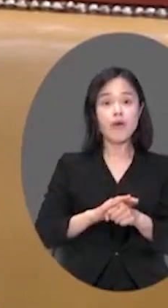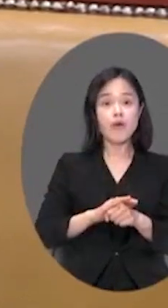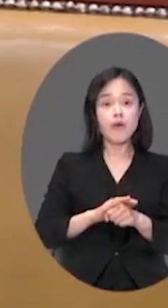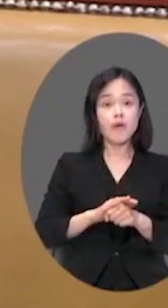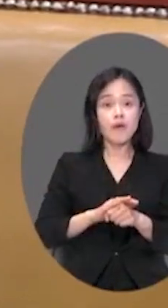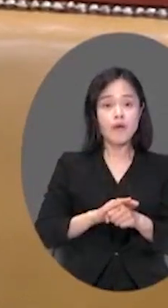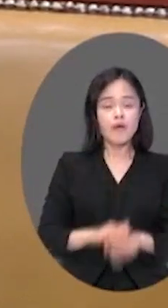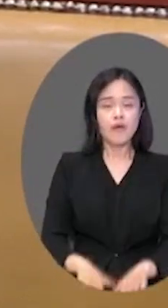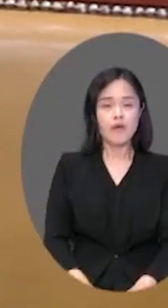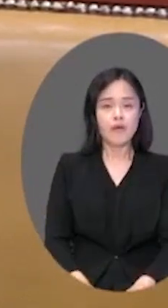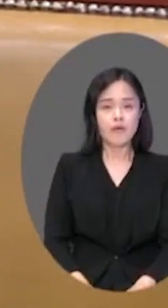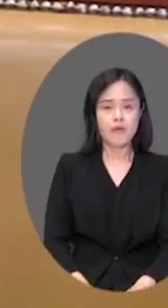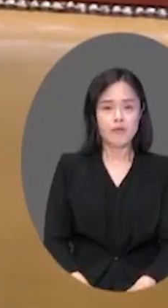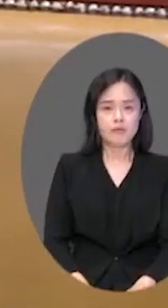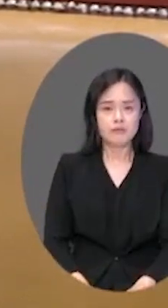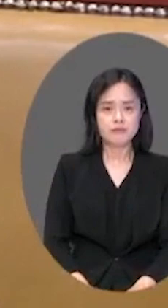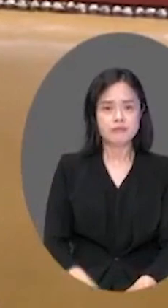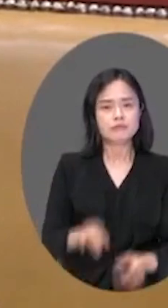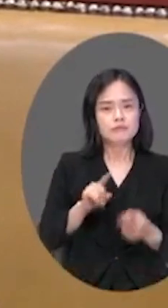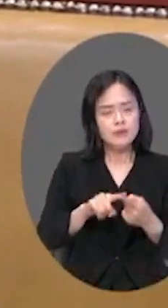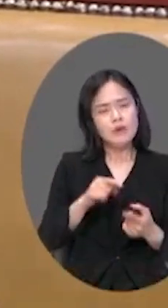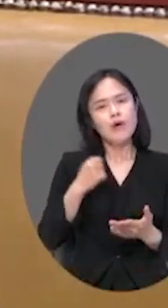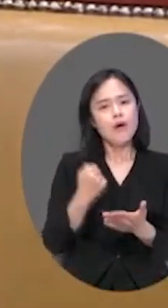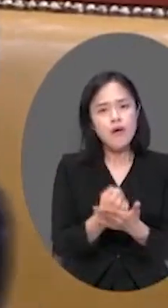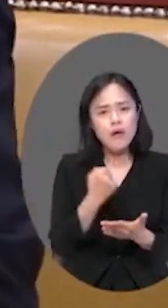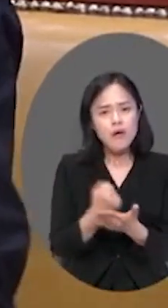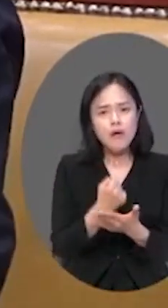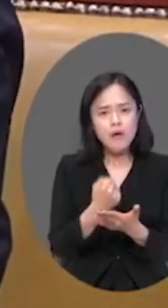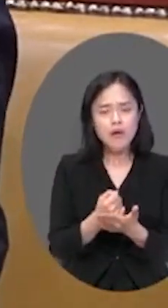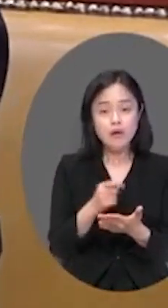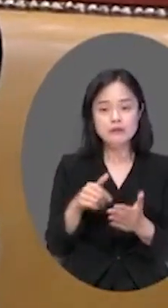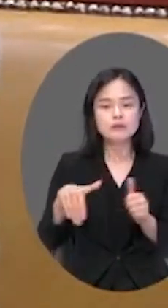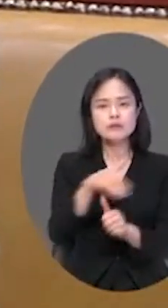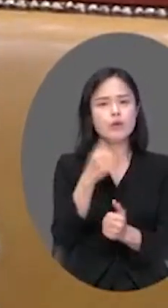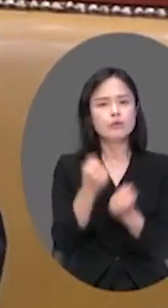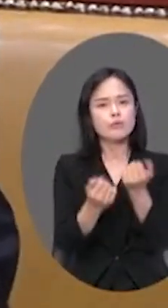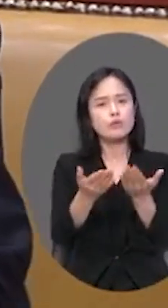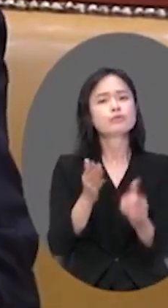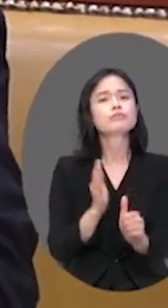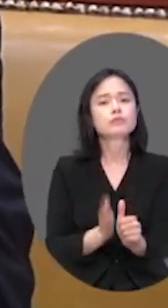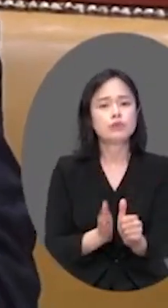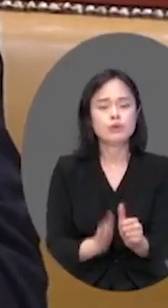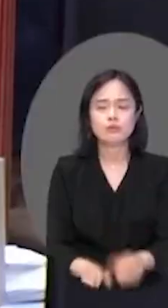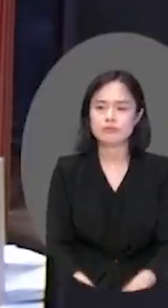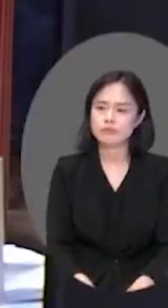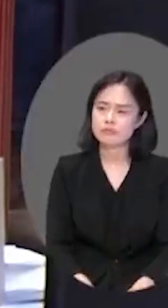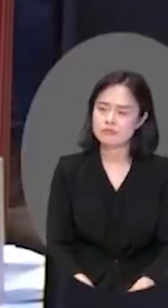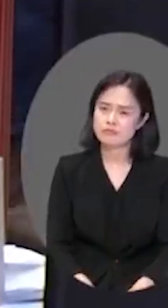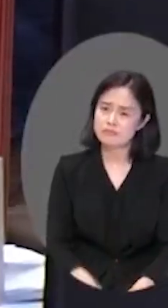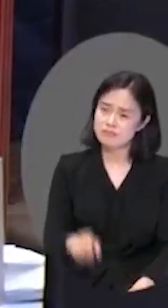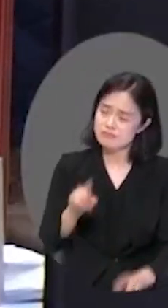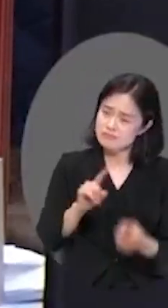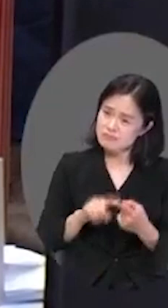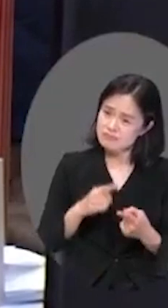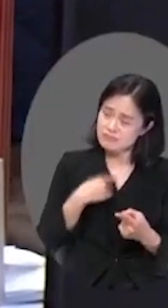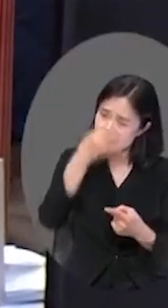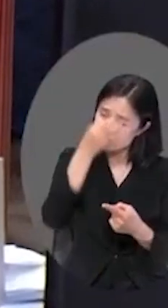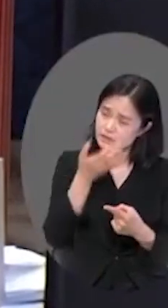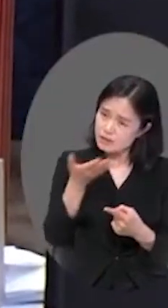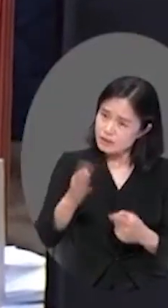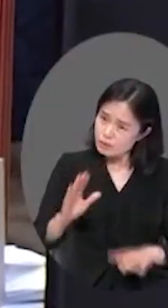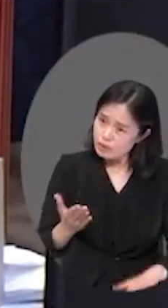바로잡아 주시고 유감 표명도 해주셨으면 좋겠습니다. 이게 유감 표명할 일인지는 모르겠습니다. 그런데 어쨌든 이